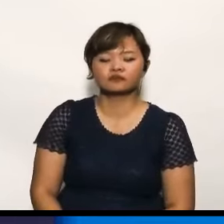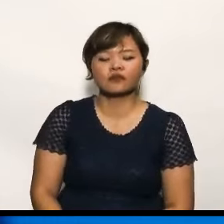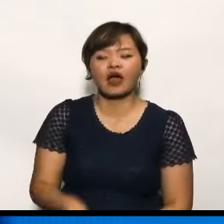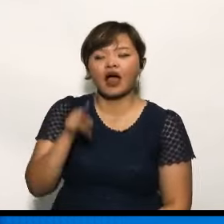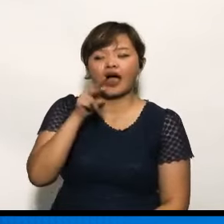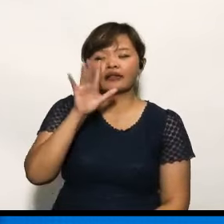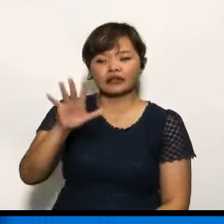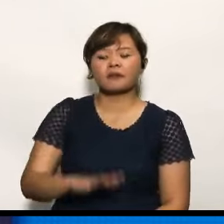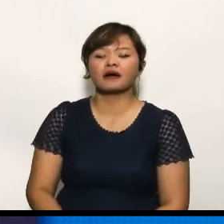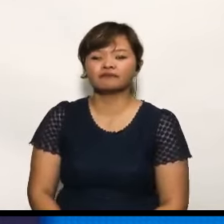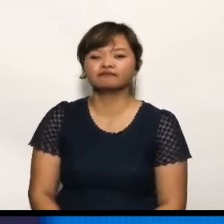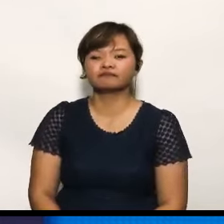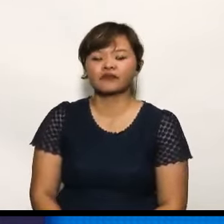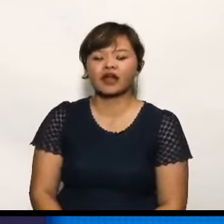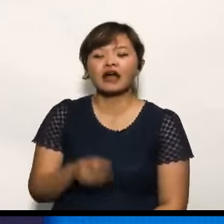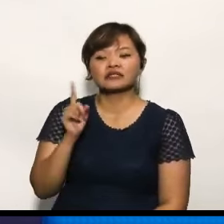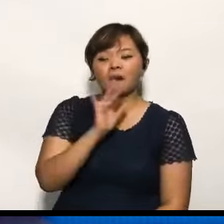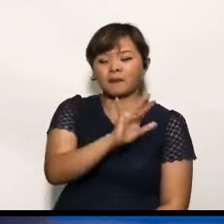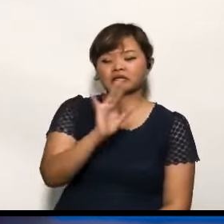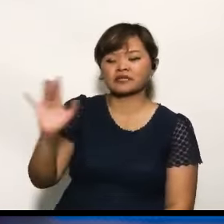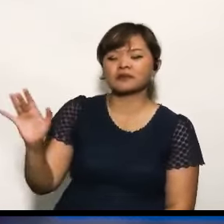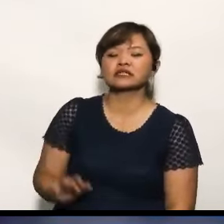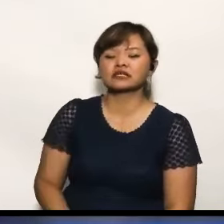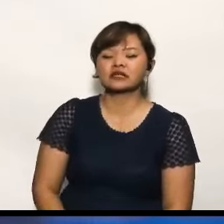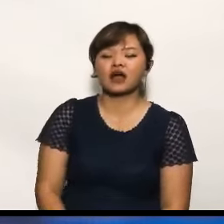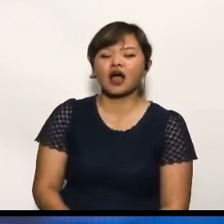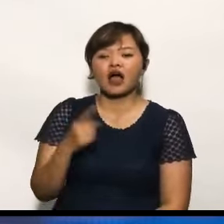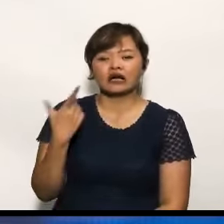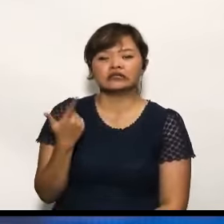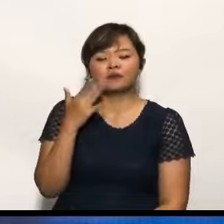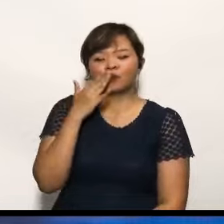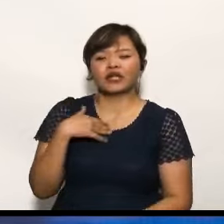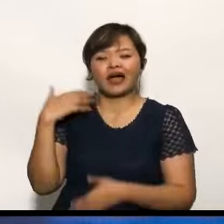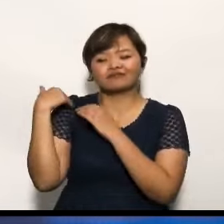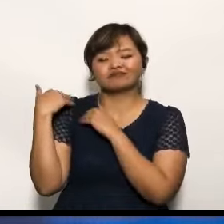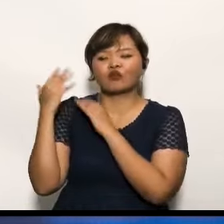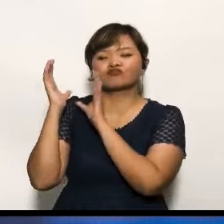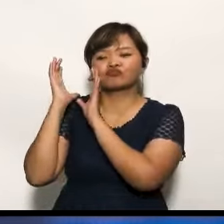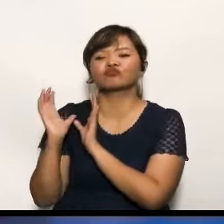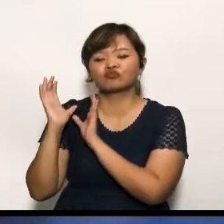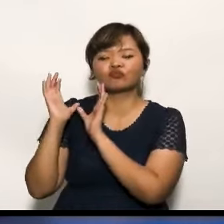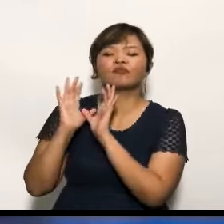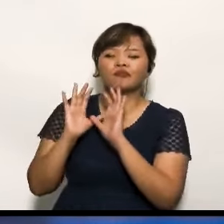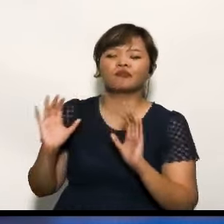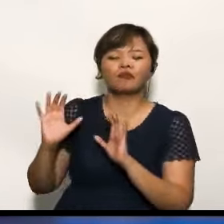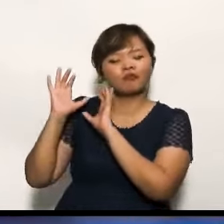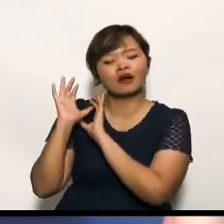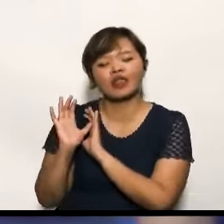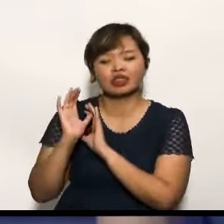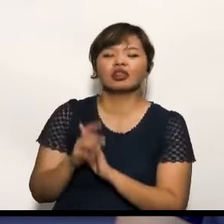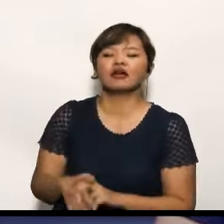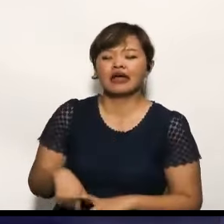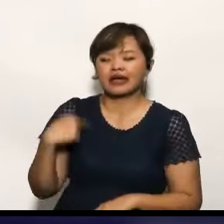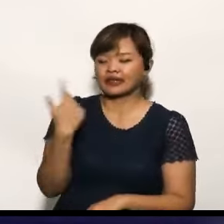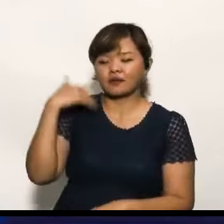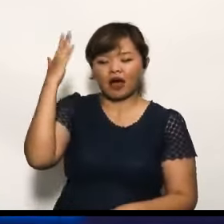Ayat 5 dengan jelas mengatakan, sebab tiap-tiap orang akan memikul tanggungannya sendiri. We are not called to